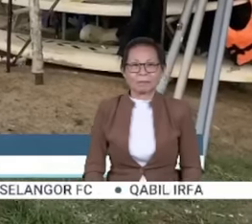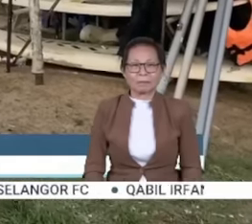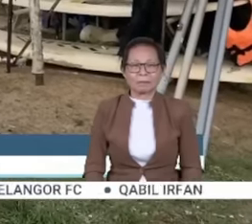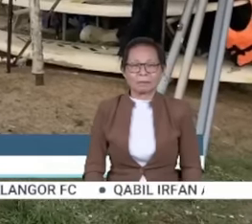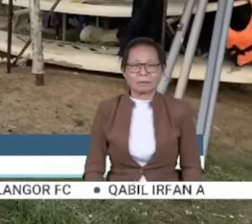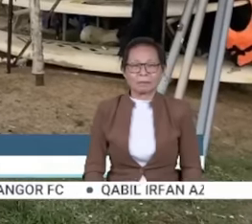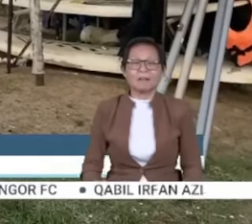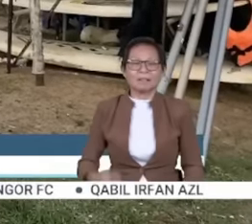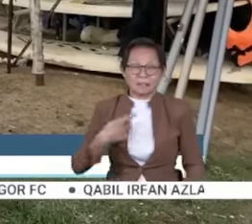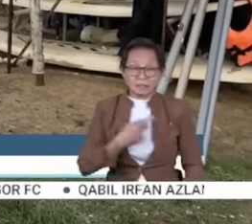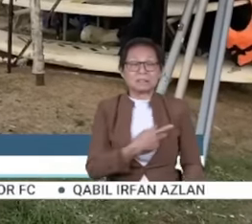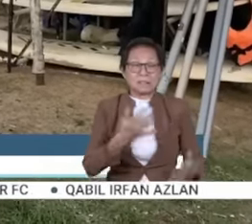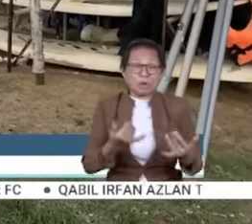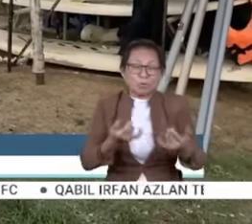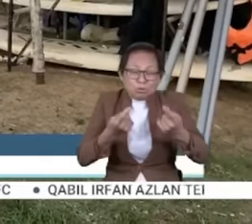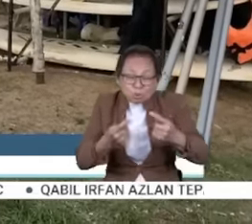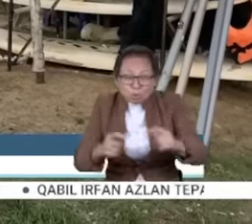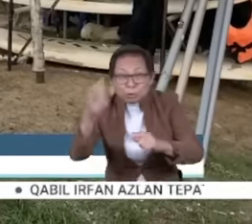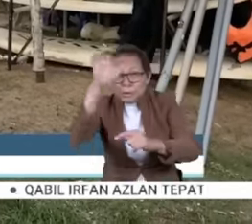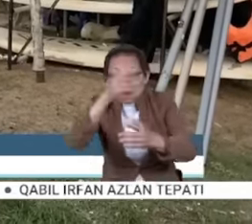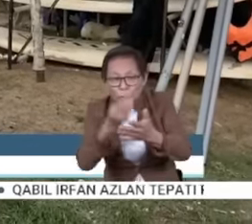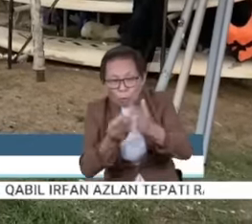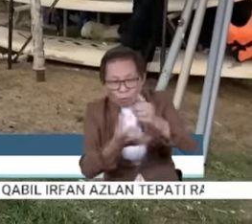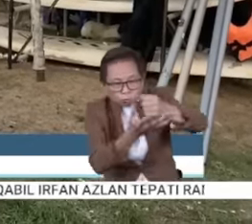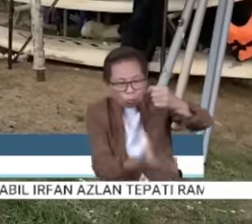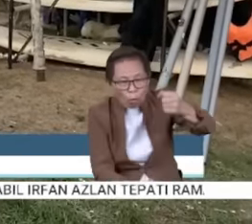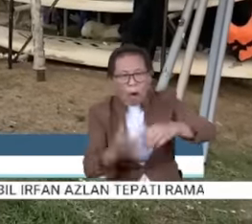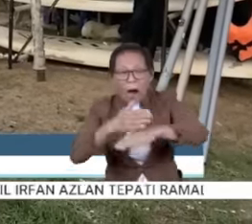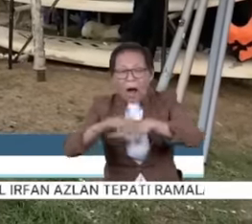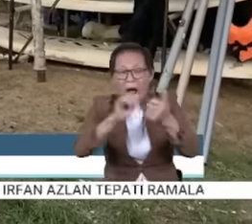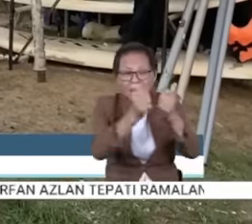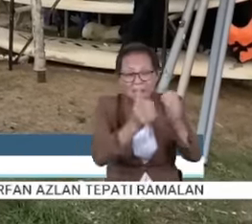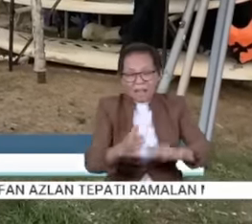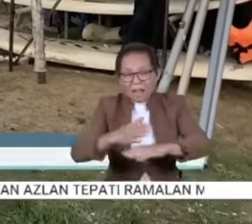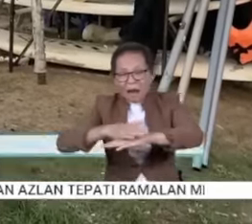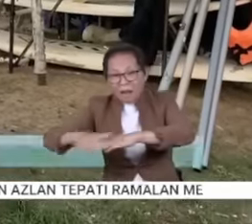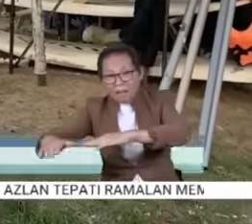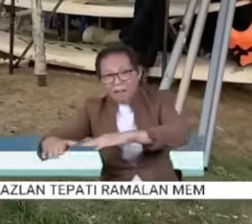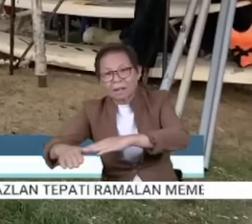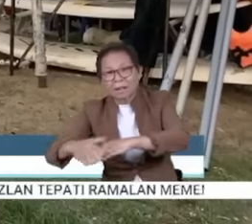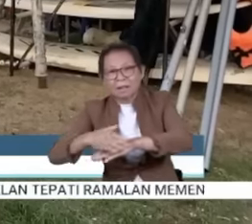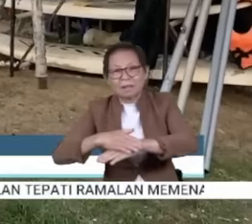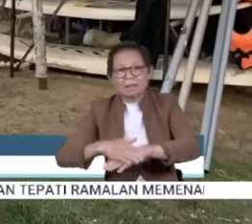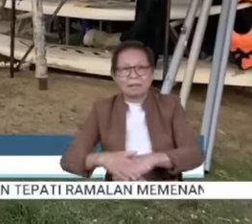untuk mencari Danau untuk menghantamry dan juga